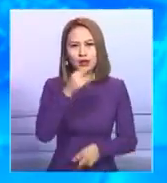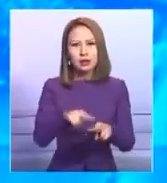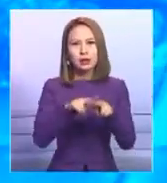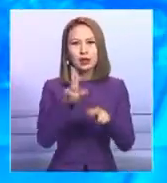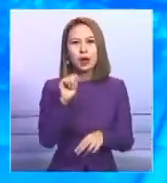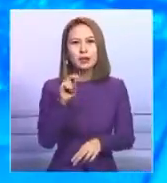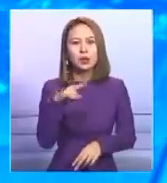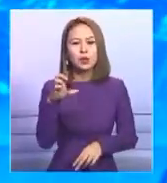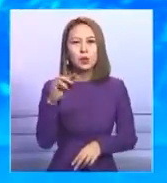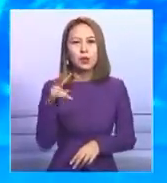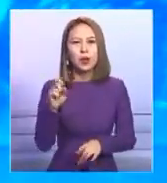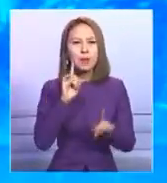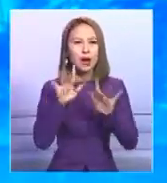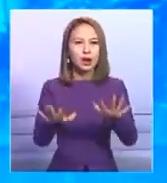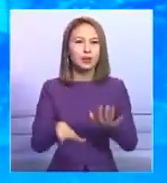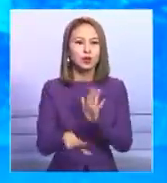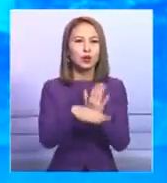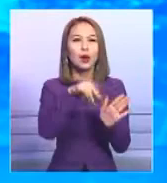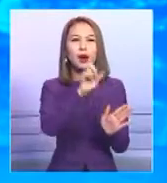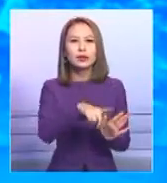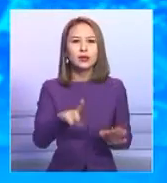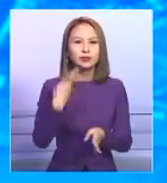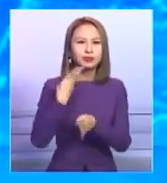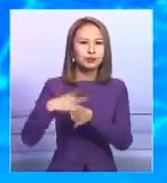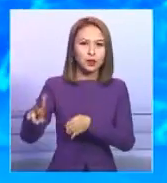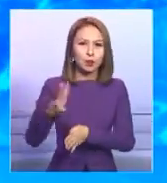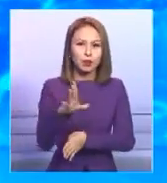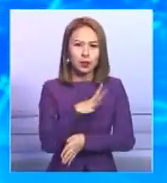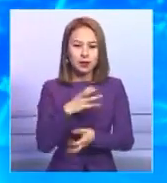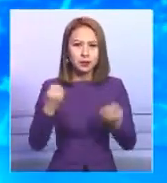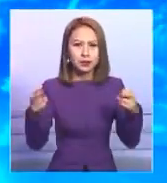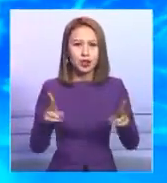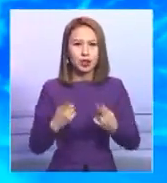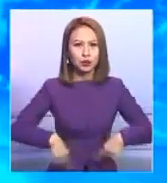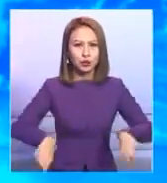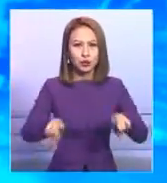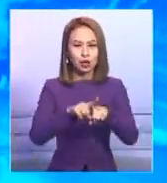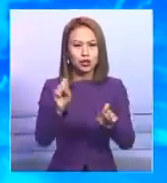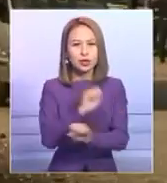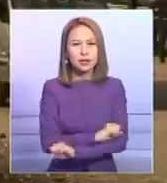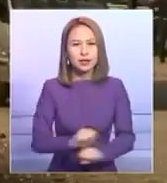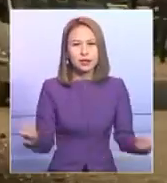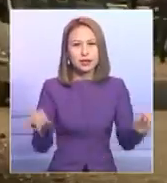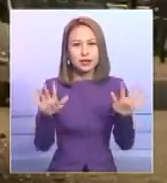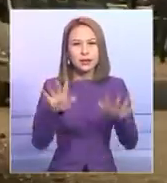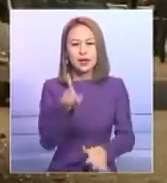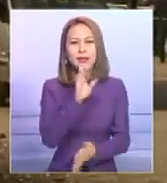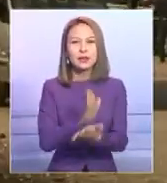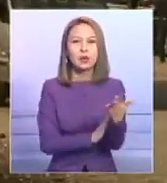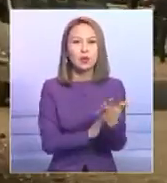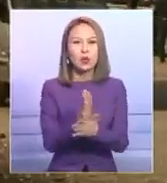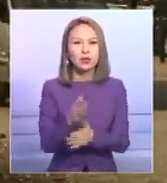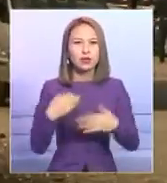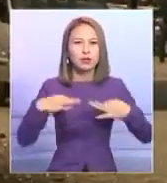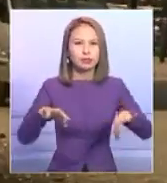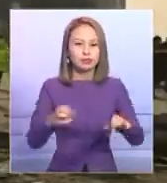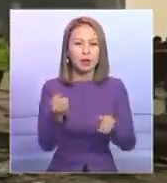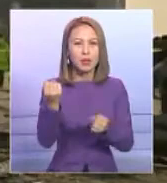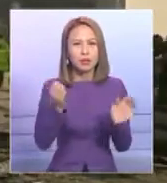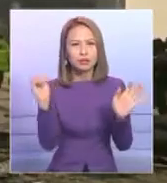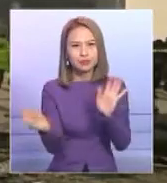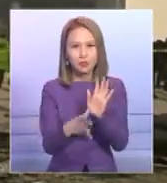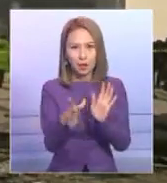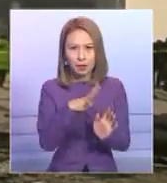Ауғанстан астанасы Кабулда парламент депутатына қастандық жасалды. Шабуылды ұйымдастырушылар жарылғыш затты саясаткердің көлігінің